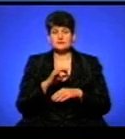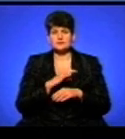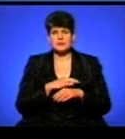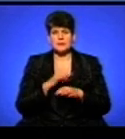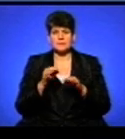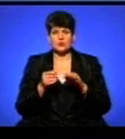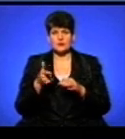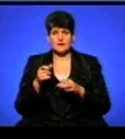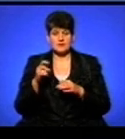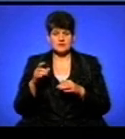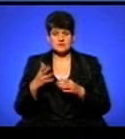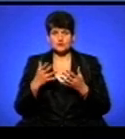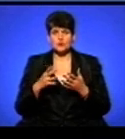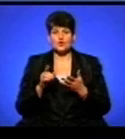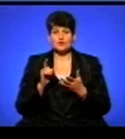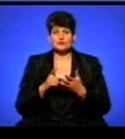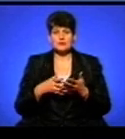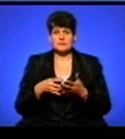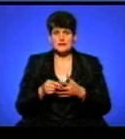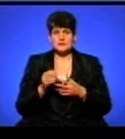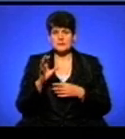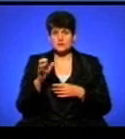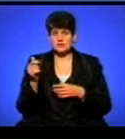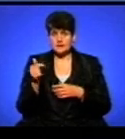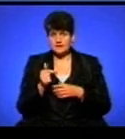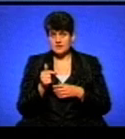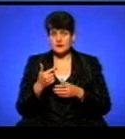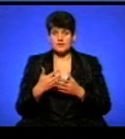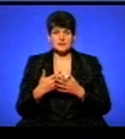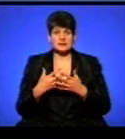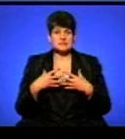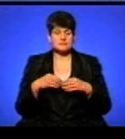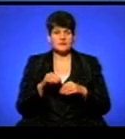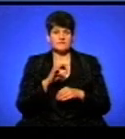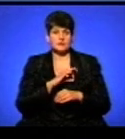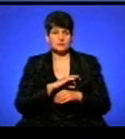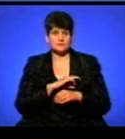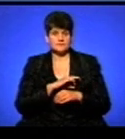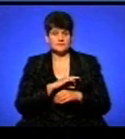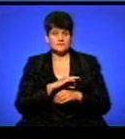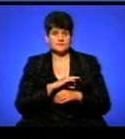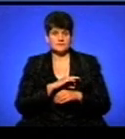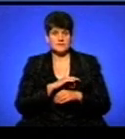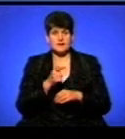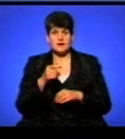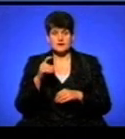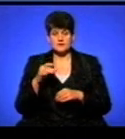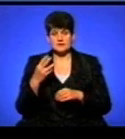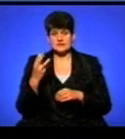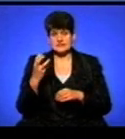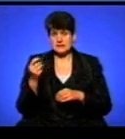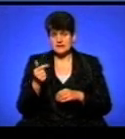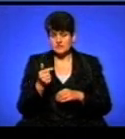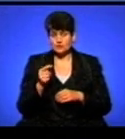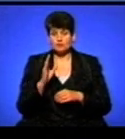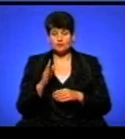природного газу. Якщо обов'язкова плата 500 гривень, а, наприклад, сім'я скористалася і використала природного газу на 300 гривень,